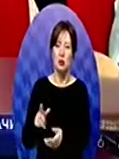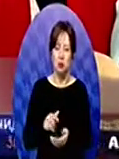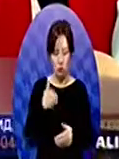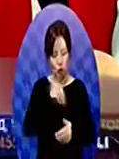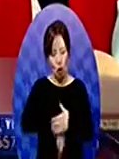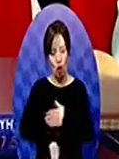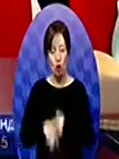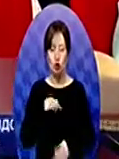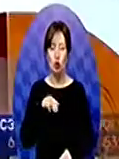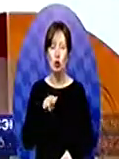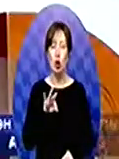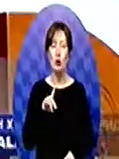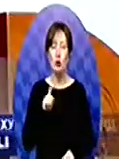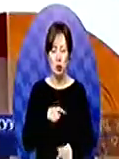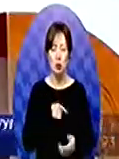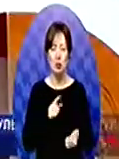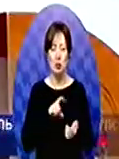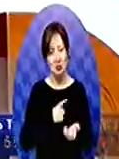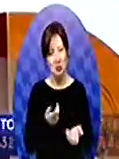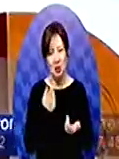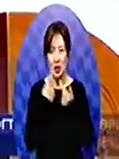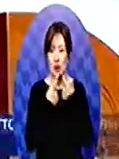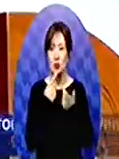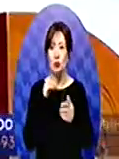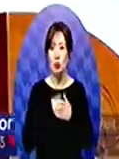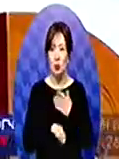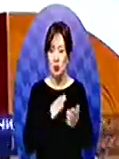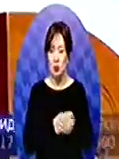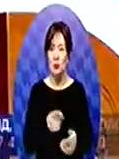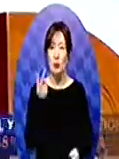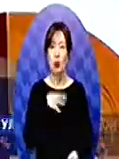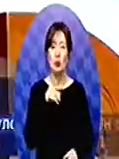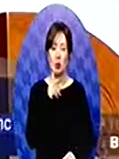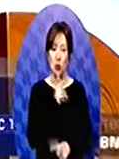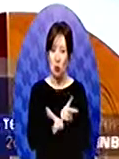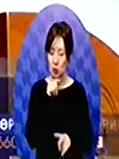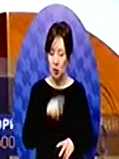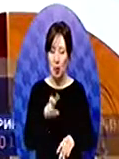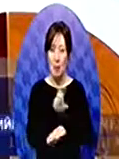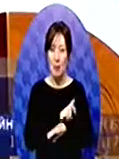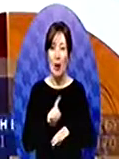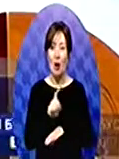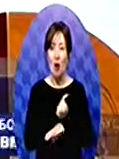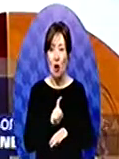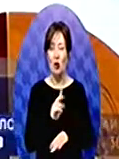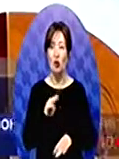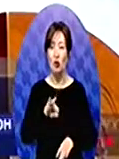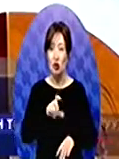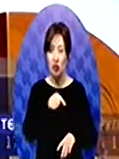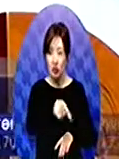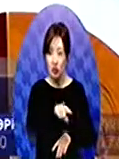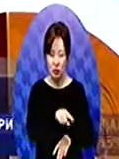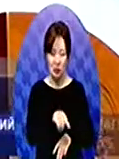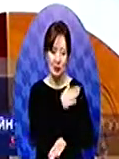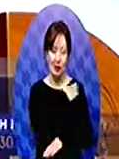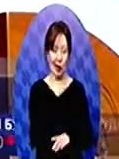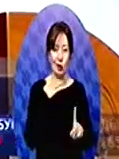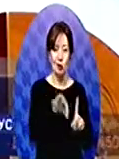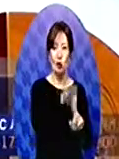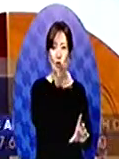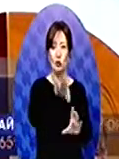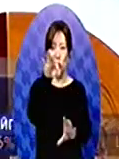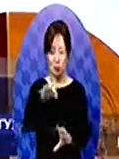болоод байгаа юм. Үндсэн хууль зааснаар баг хороо тосгоны засаг даргын тухайн даргаыг тухайн баг хорооны хурлаас нэг